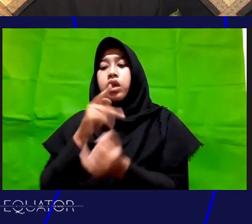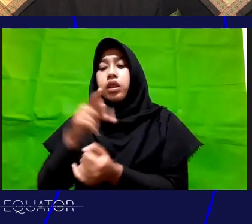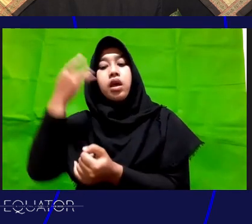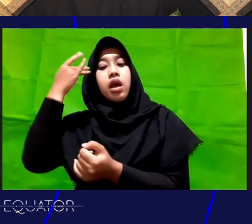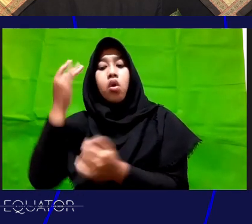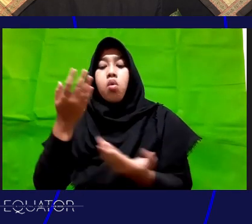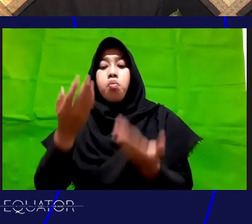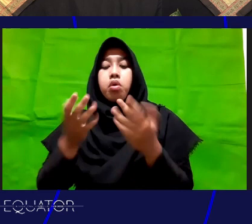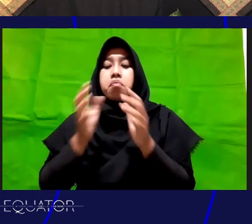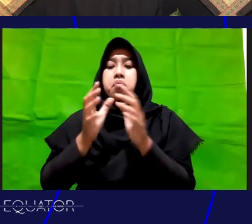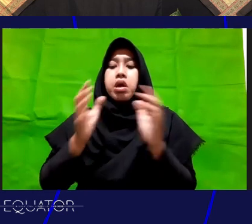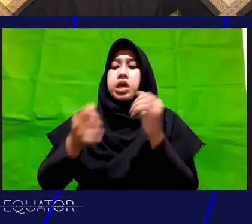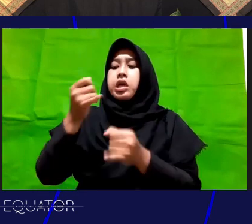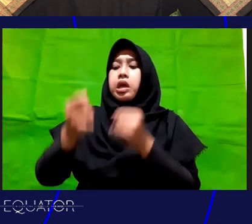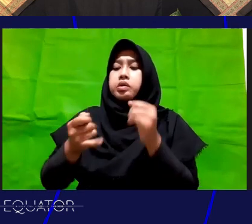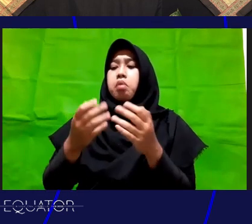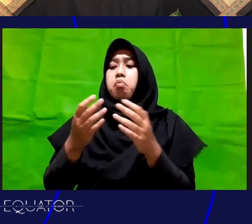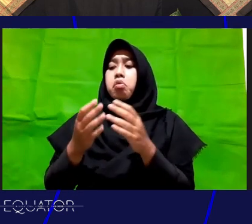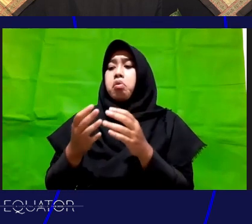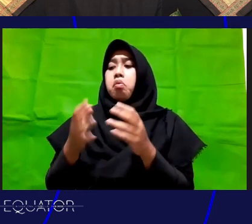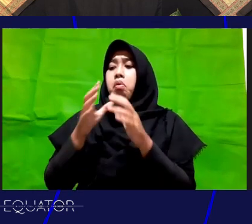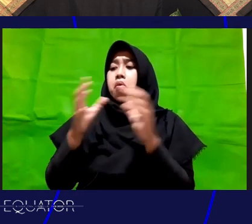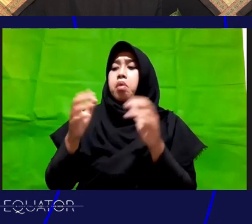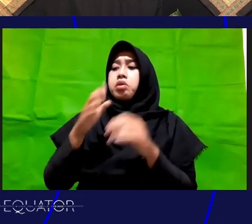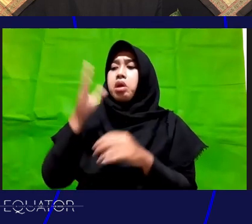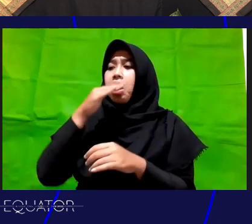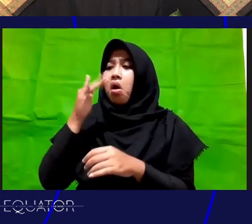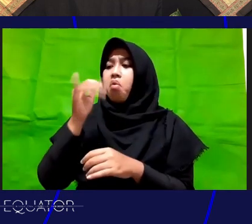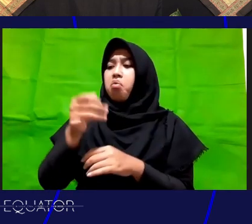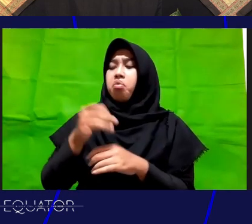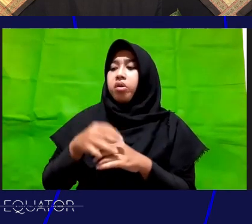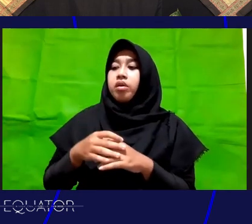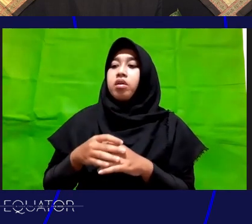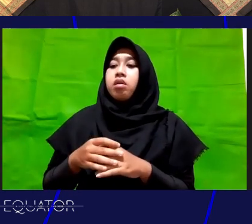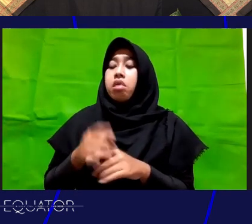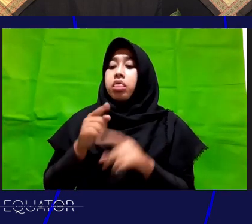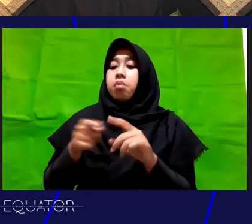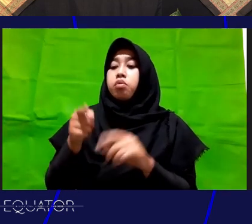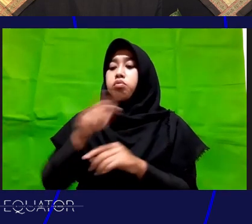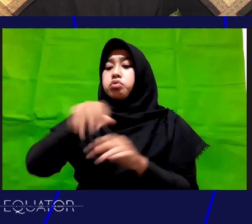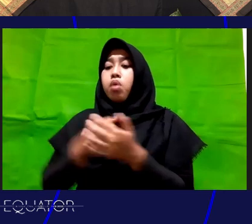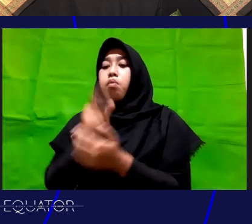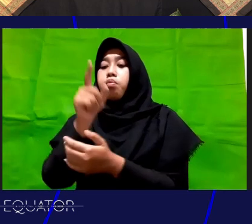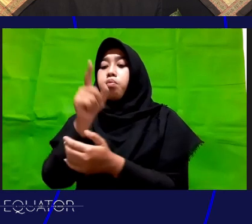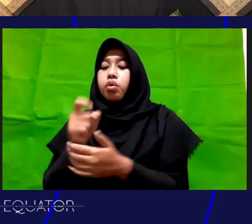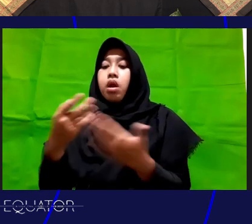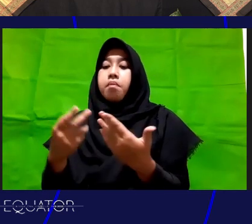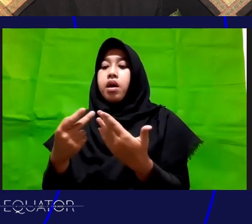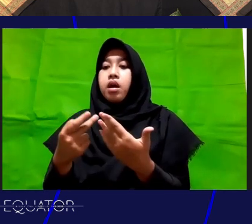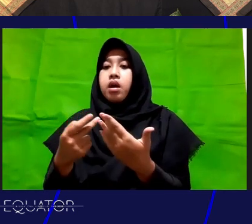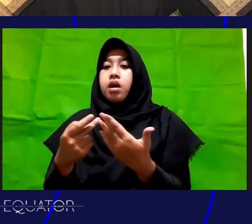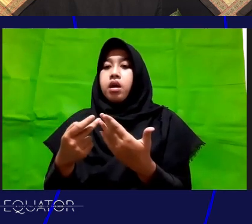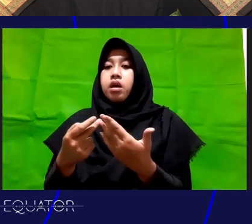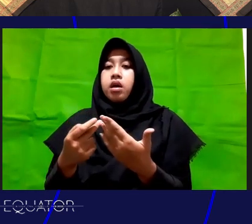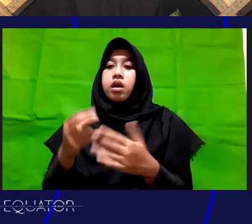salahnya, mungkin banyak ngawurnya gitu ya. Dan apa yang seperti Iwang bilang, dan itu semua membutuhkan resource 100% dari